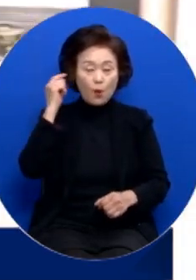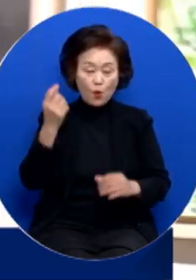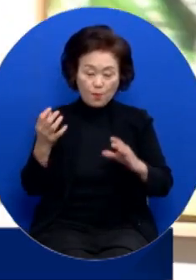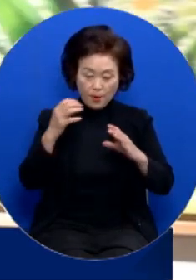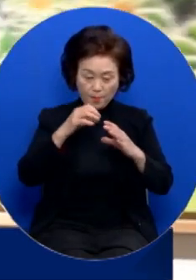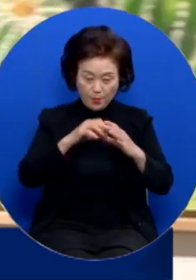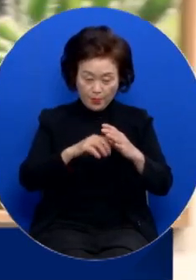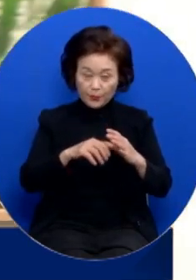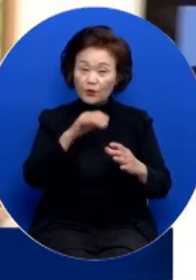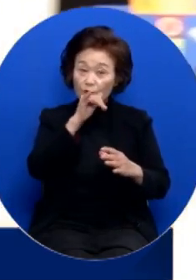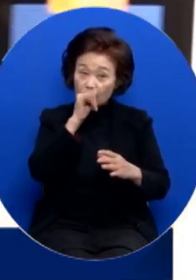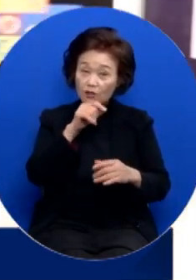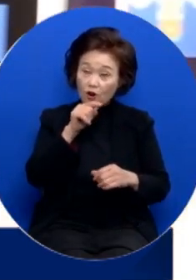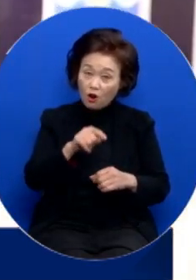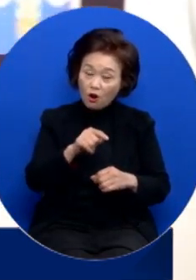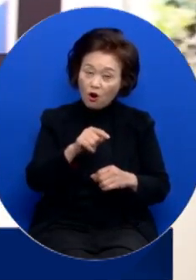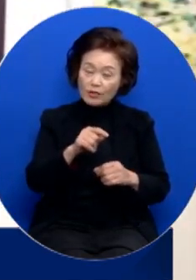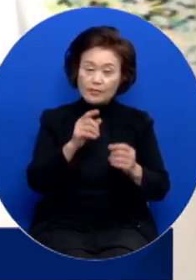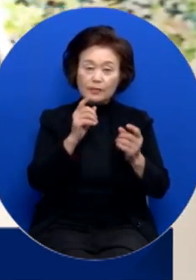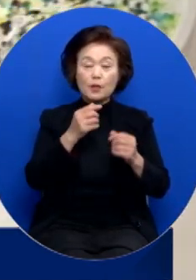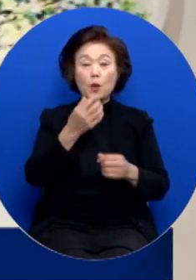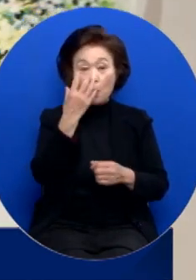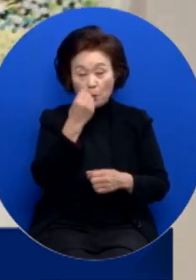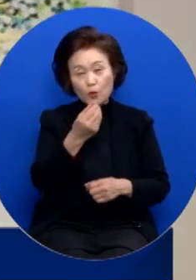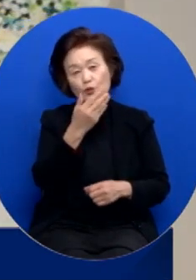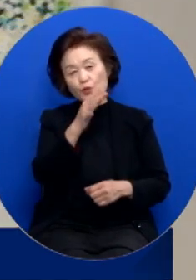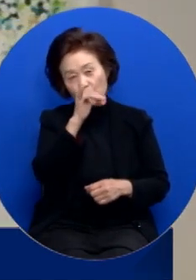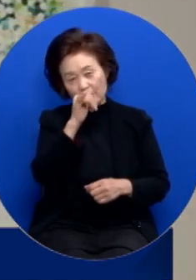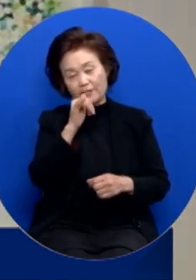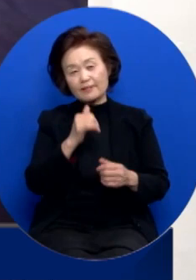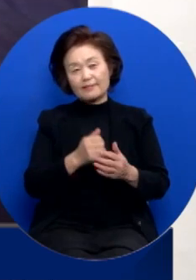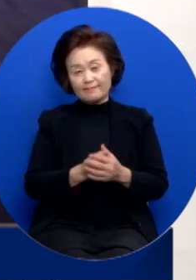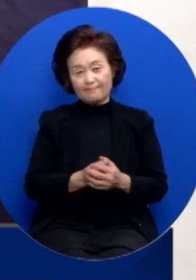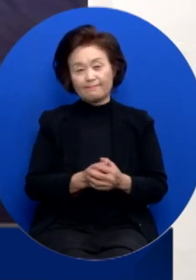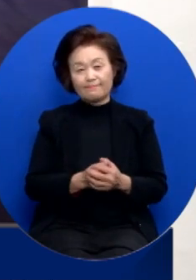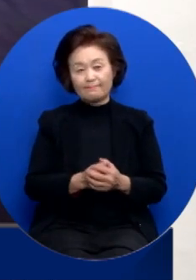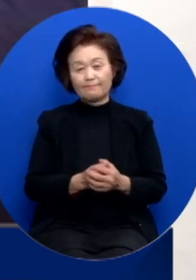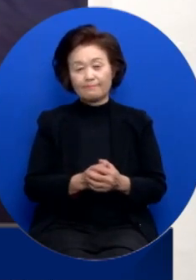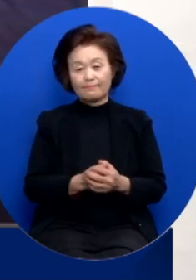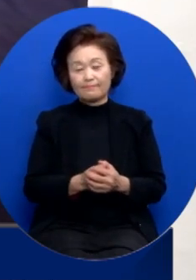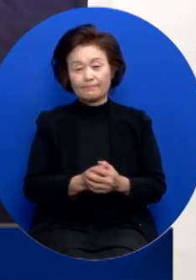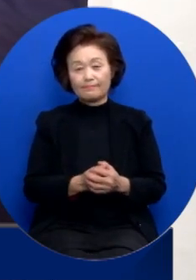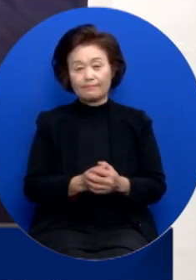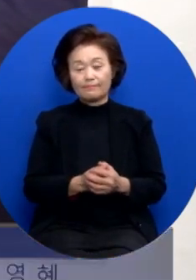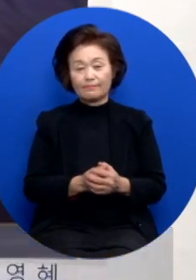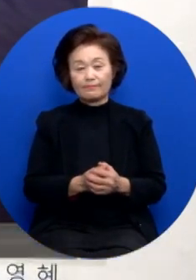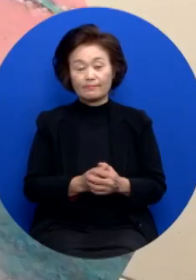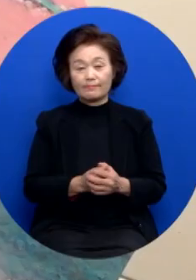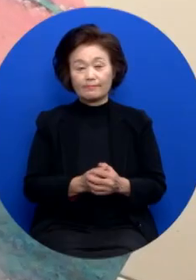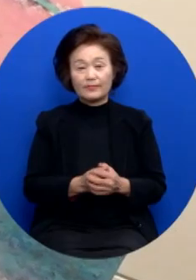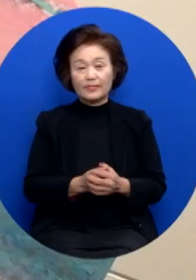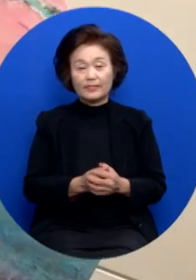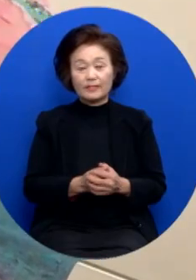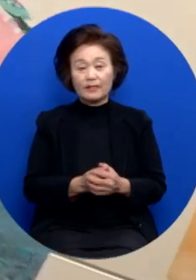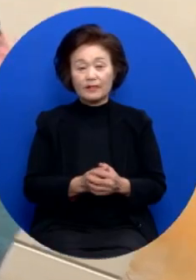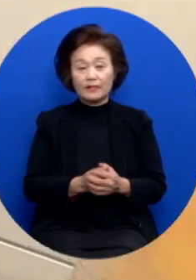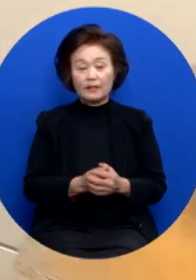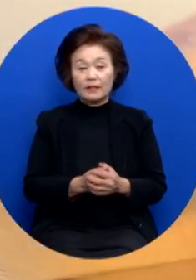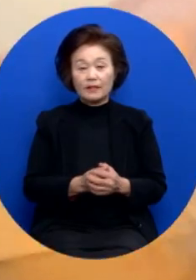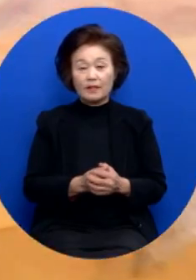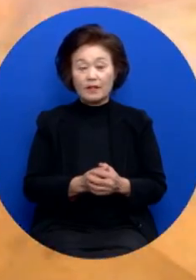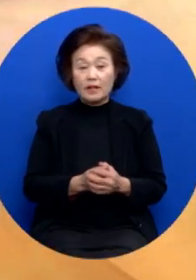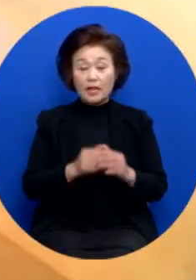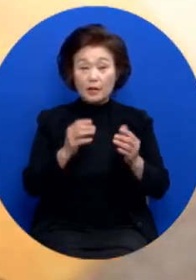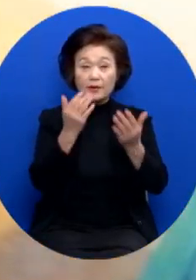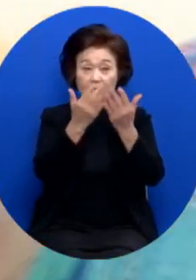녹아진 것들을 쉽게 만날 수 있는 그런 기회를 만들어보고자 했습니다.